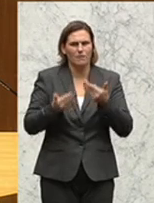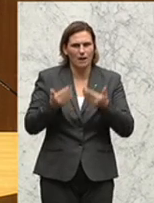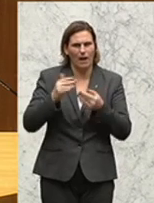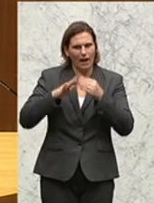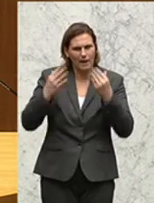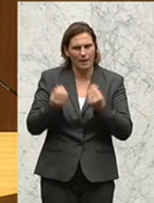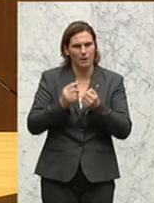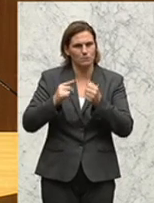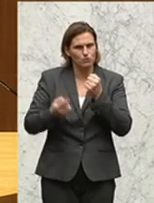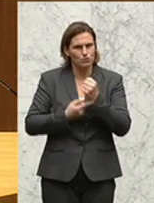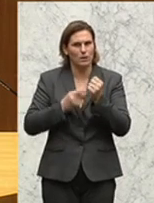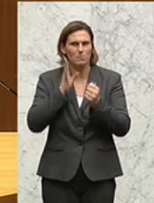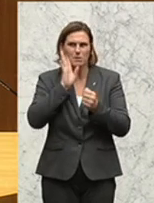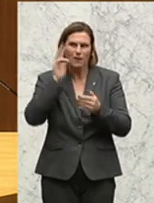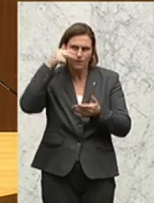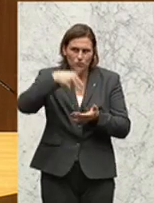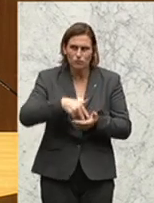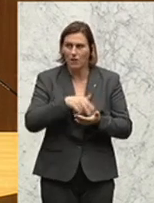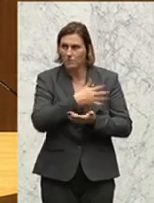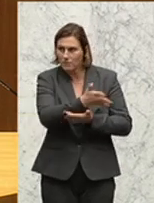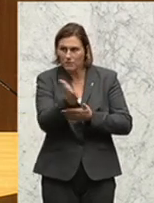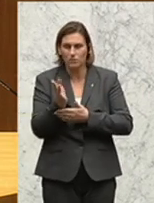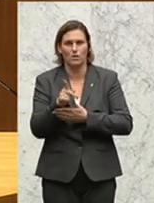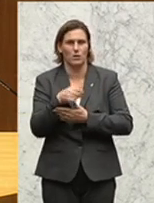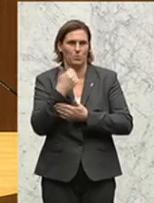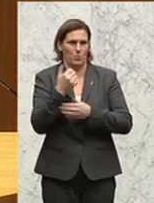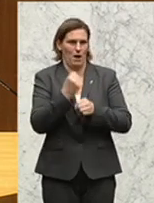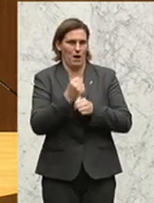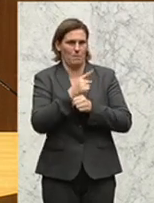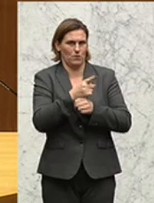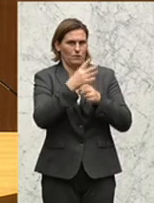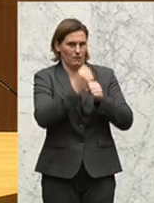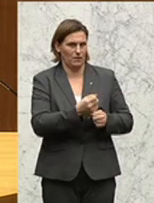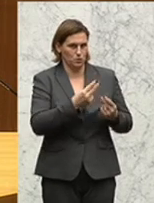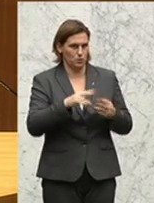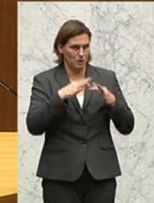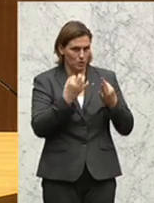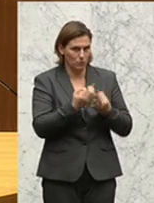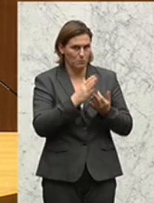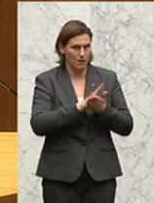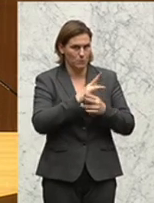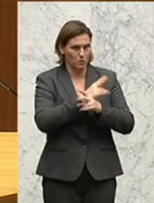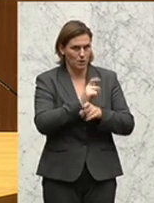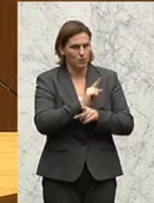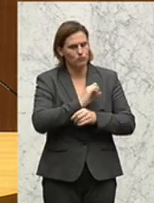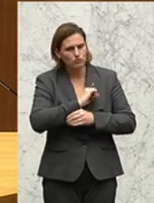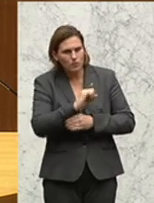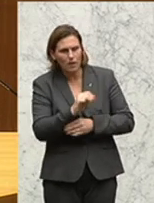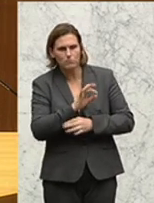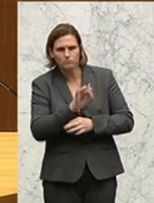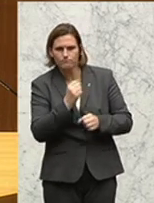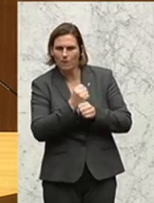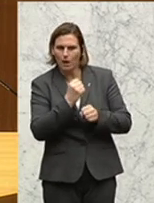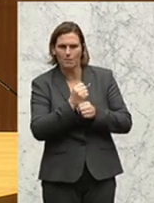Budget. Stimmen Sie dem zu, dann ist gewährleistet, dass die großartige Arbeit, die der Verfassungsgerichtshof in Österreich leistet, auch weiterhin in schneller und effizienter Art und